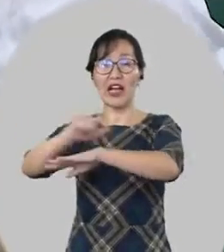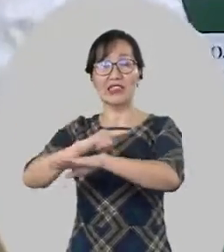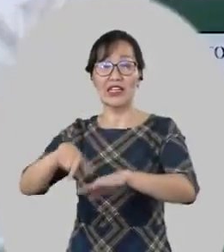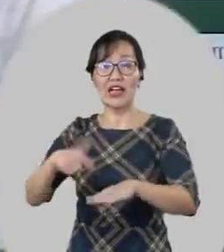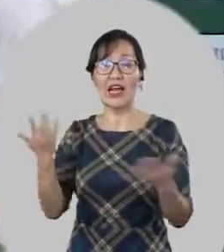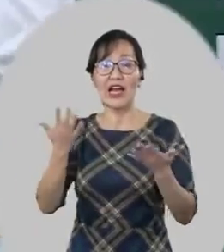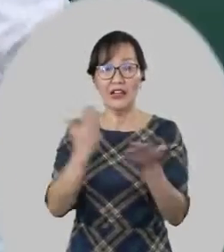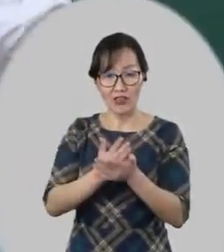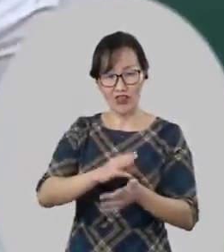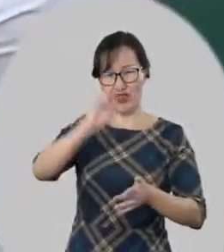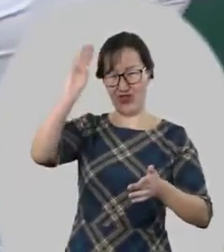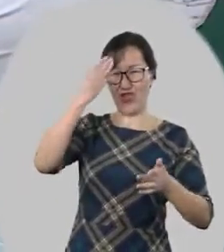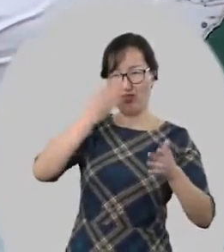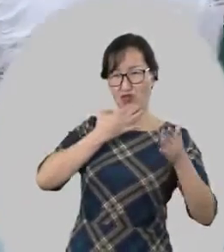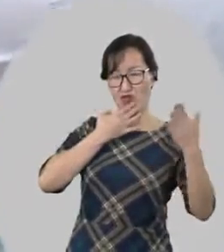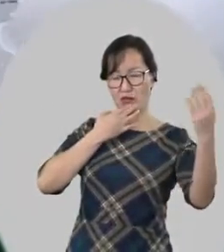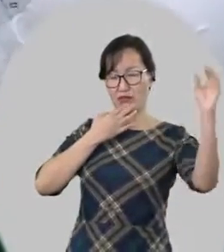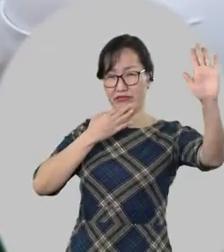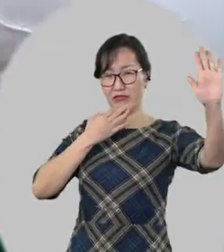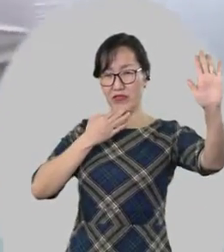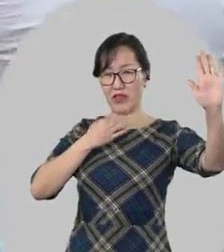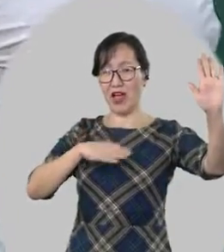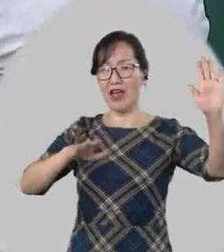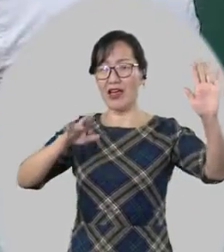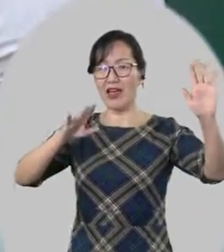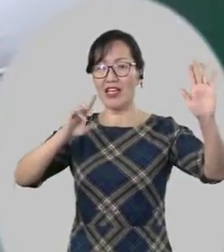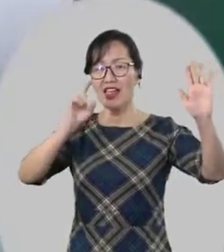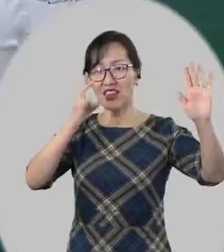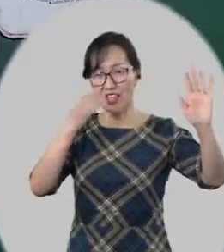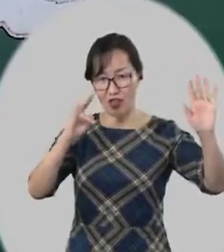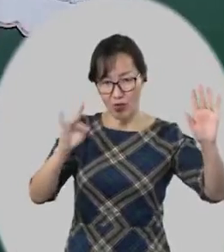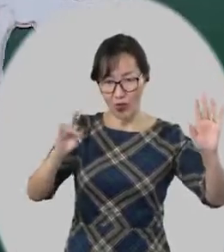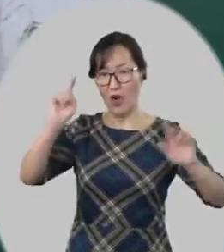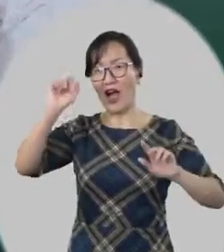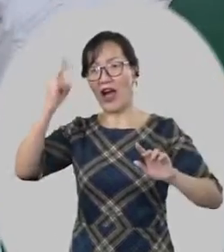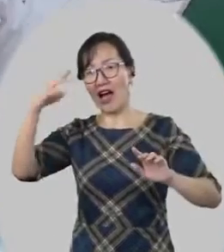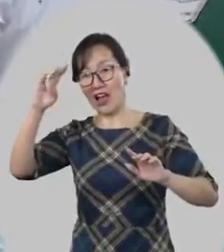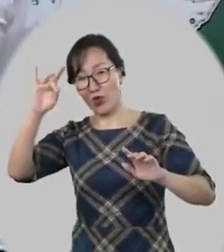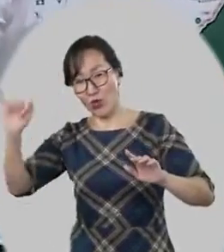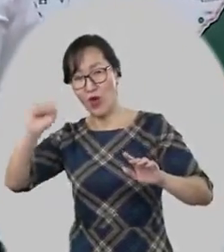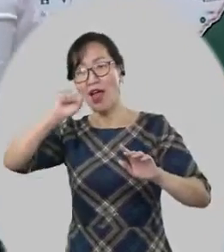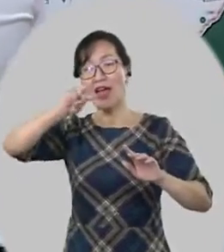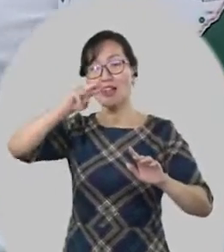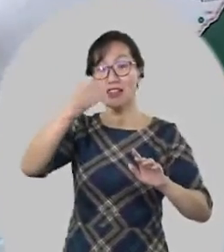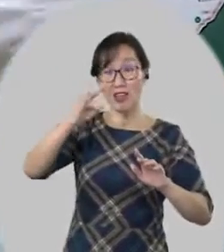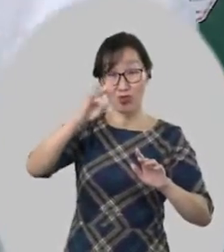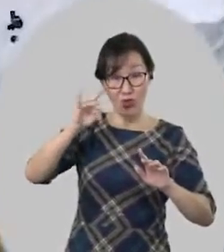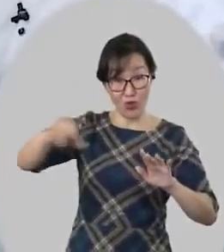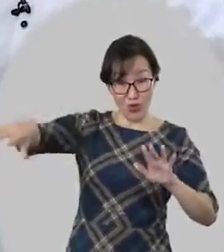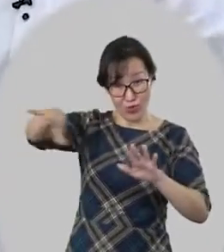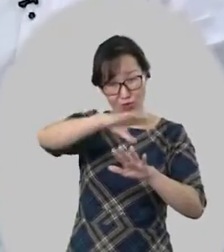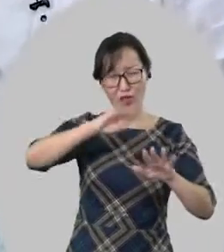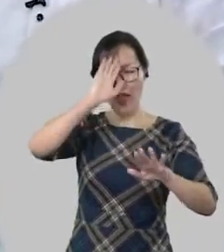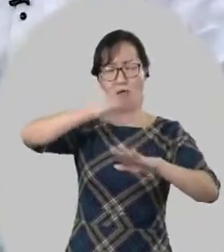зураг дээр илүү тод өнгөөр тэмдэглэгдсэн учраас Хинтийн нуруу, Хангай нуруу, Алтай нуруу гэх энэ газруудаар